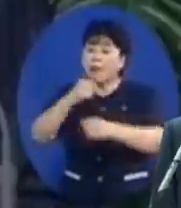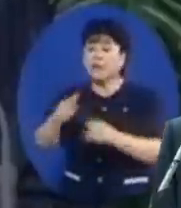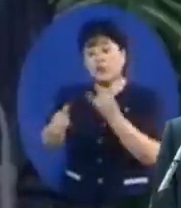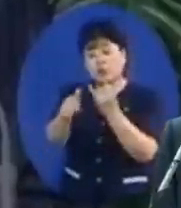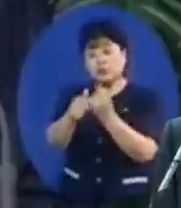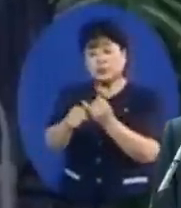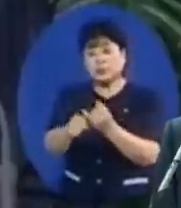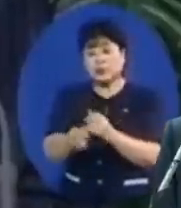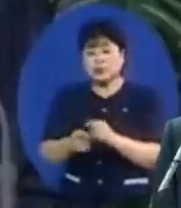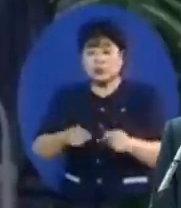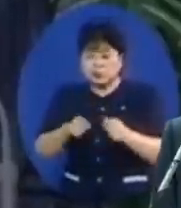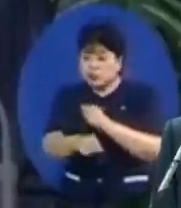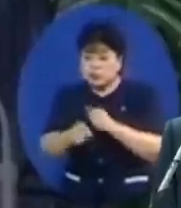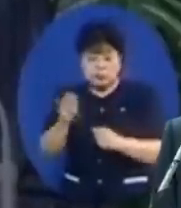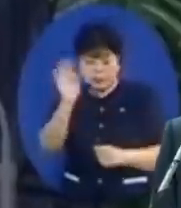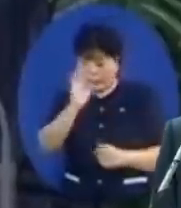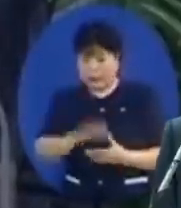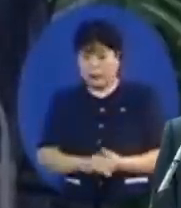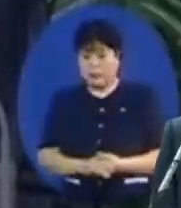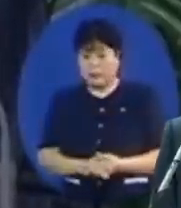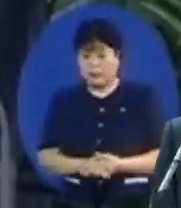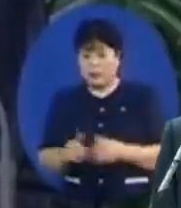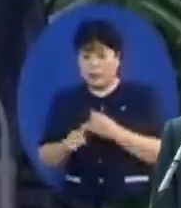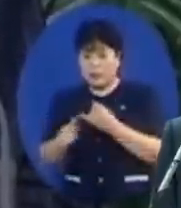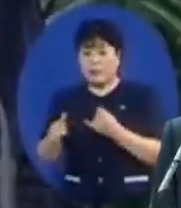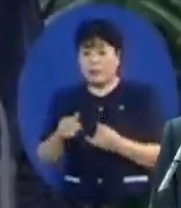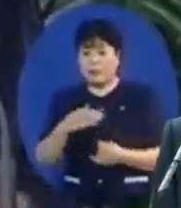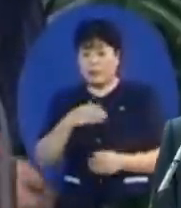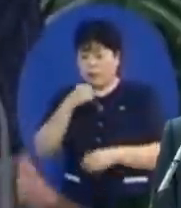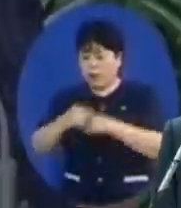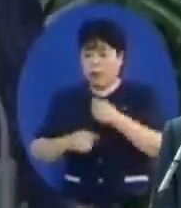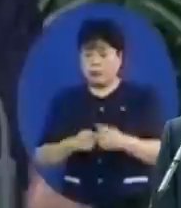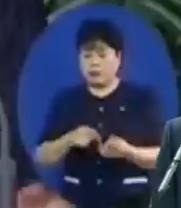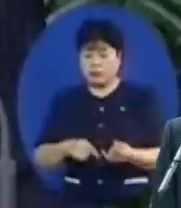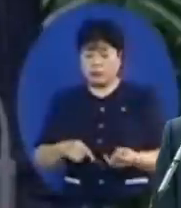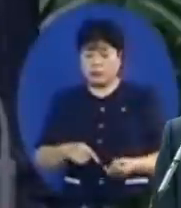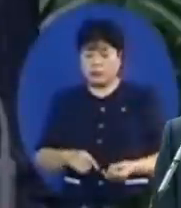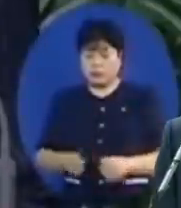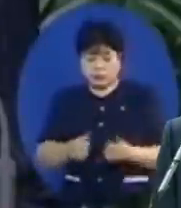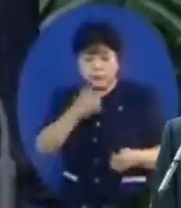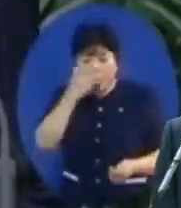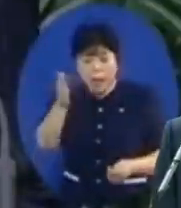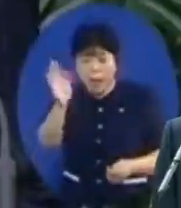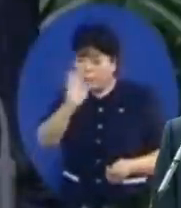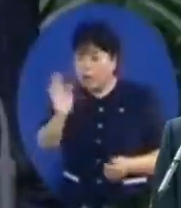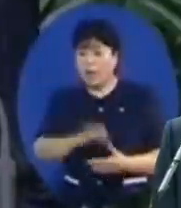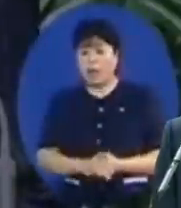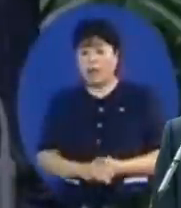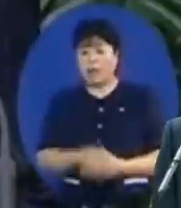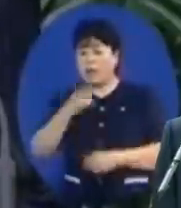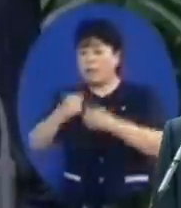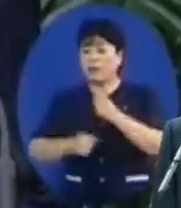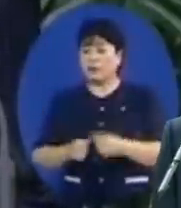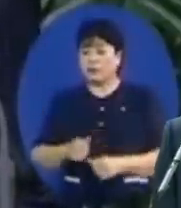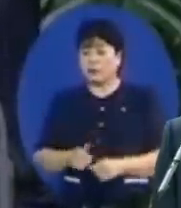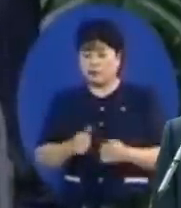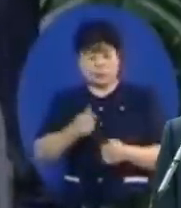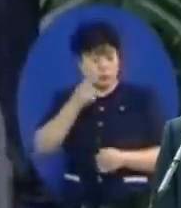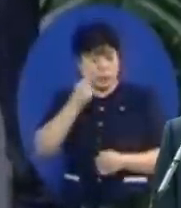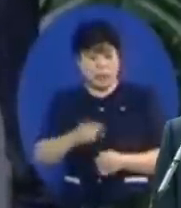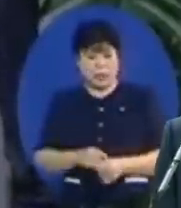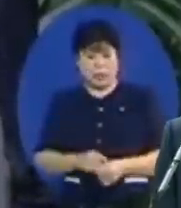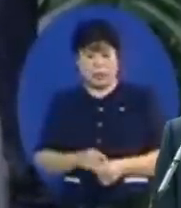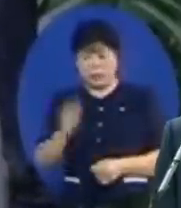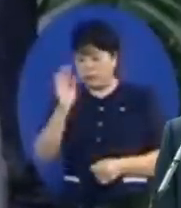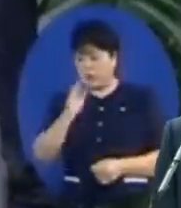아니라도 죽이고 살리고 못합니다. 내 남편이니까 내가 죽여도 되고 내 마누라니까 내가 죽여도 된다. 그 말도 안 되는 소리입니다. 하나님께 허락받아야 되는